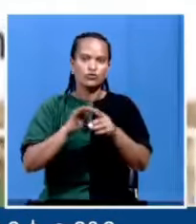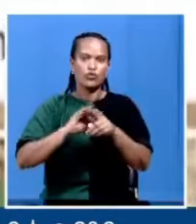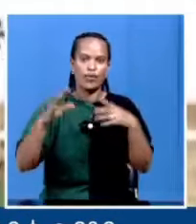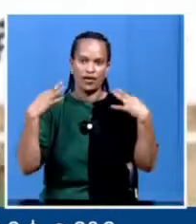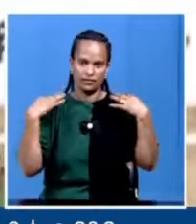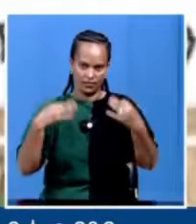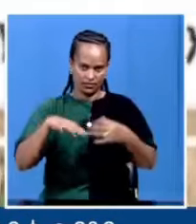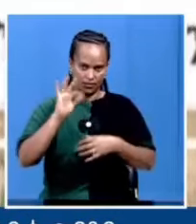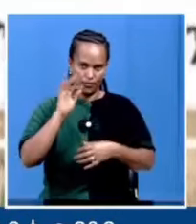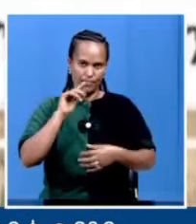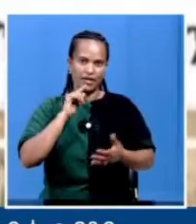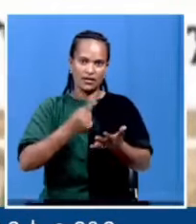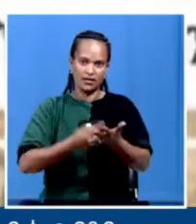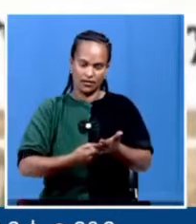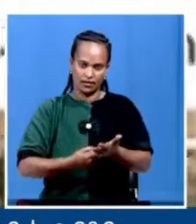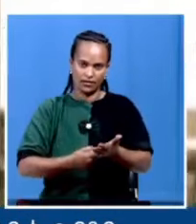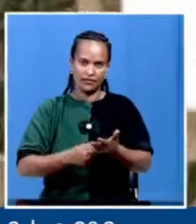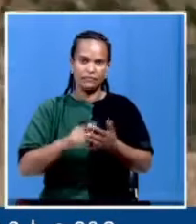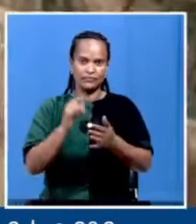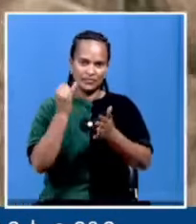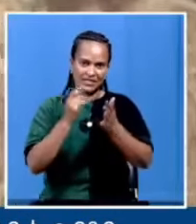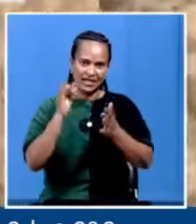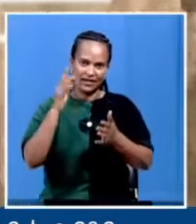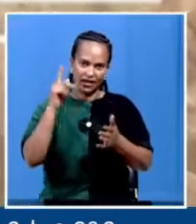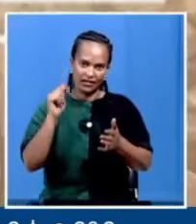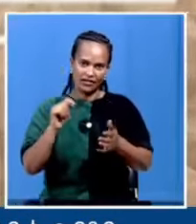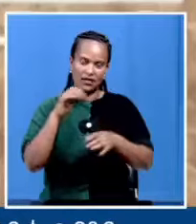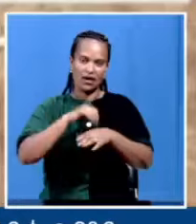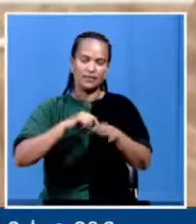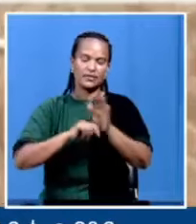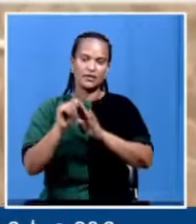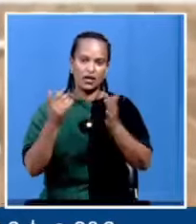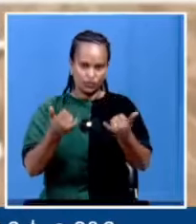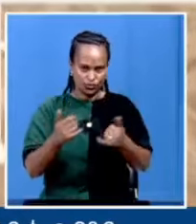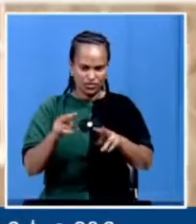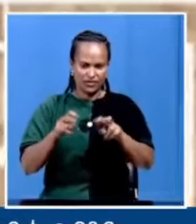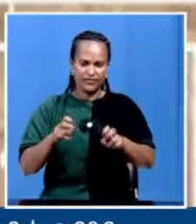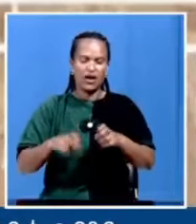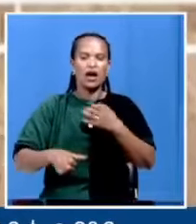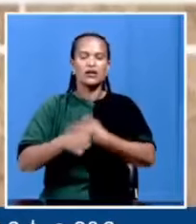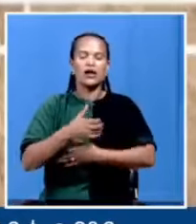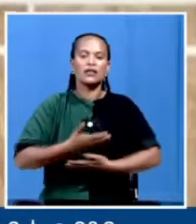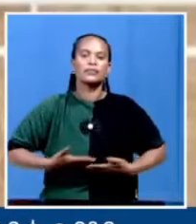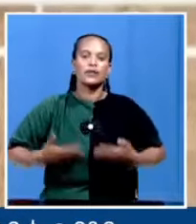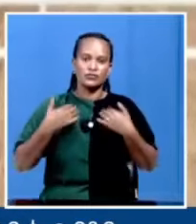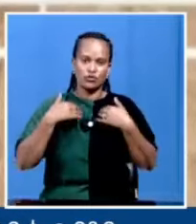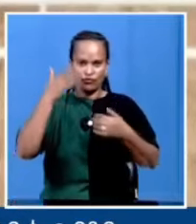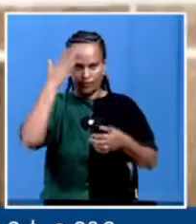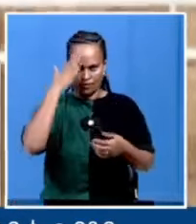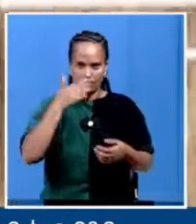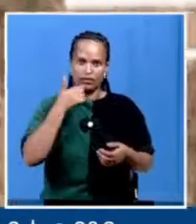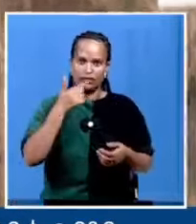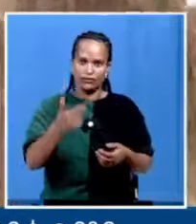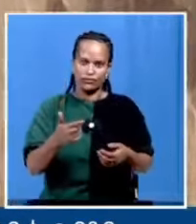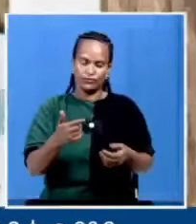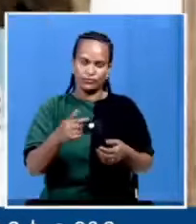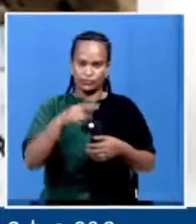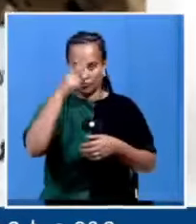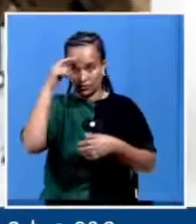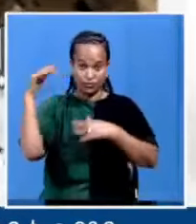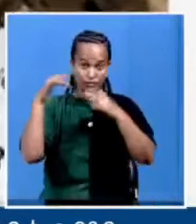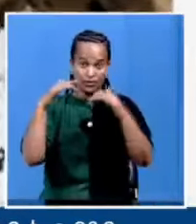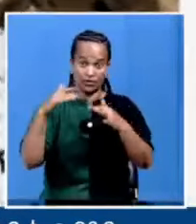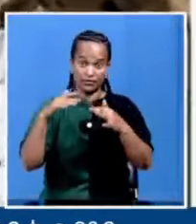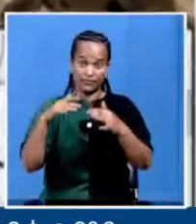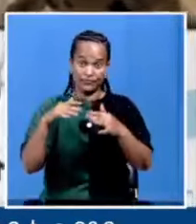عنا زرخبو مرداتاتاتن مثل تات ساتلايتن أب تقرأي حزوون زغف حدقات أمي تكمزولو الرقاقيت أيلو لوم بسنك خينات